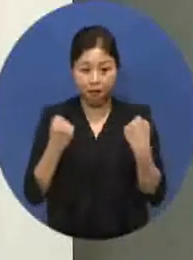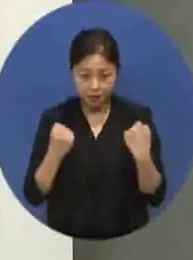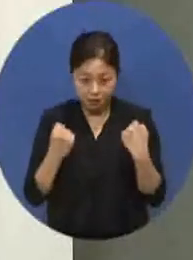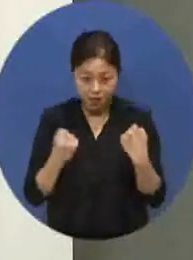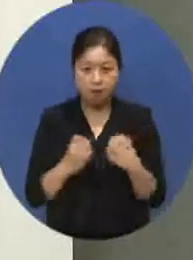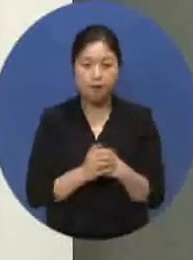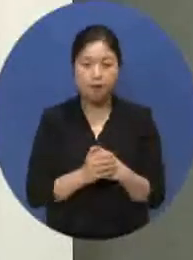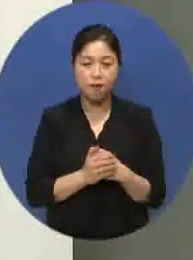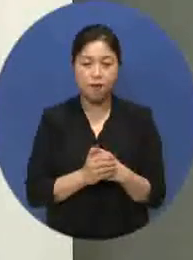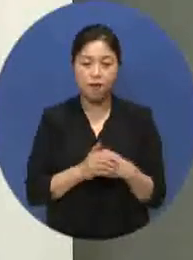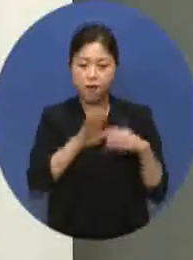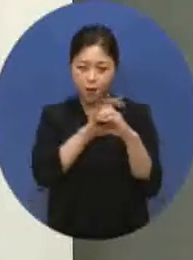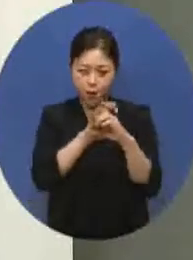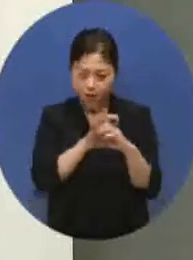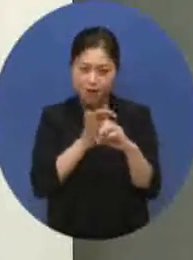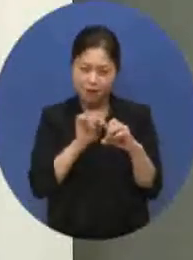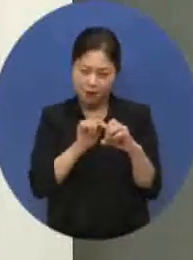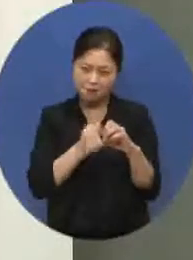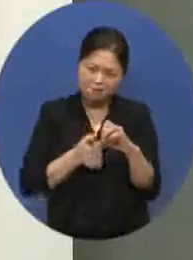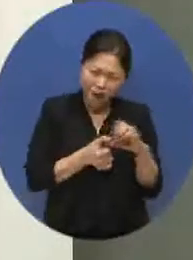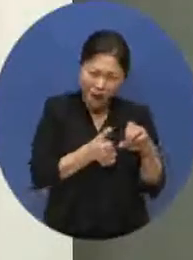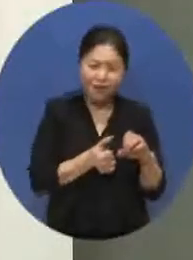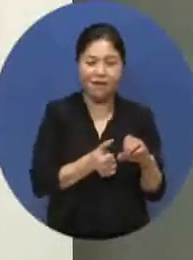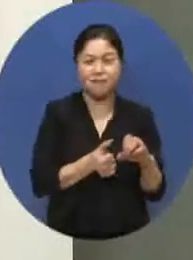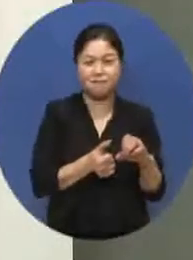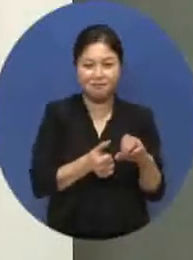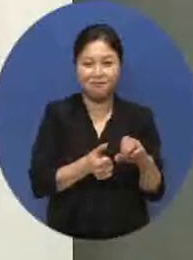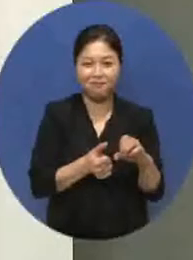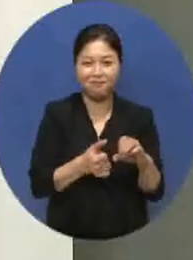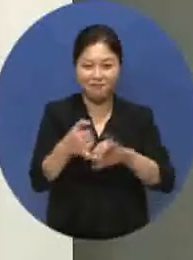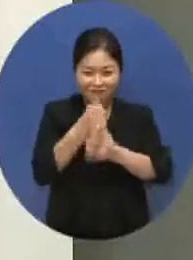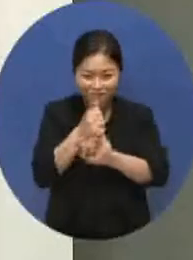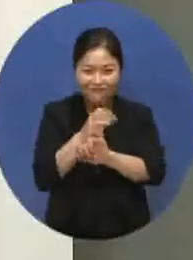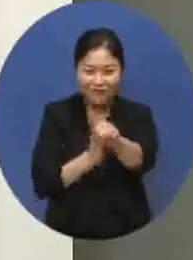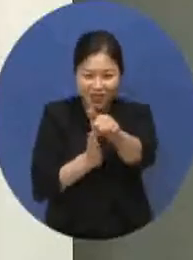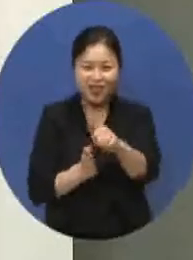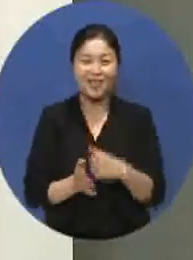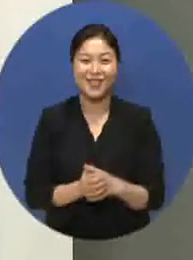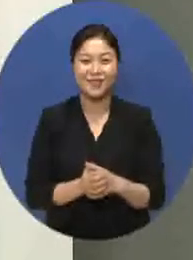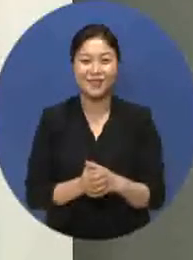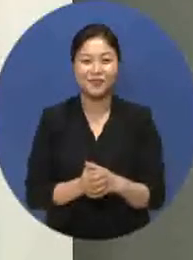건강하시고요. 코로나 바이러스를 꼭 이기십시오.